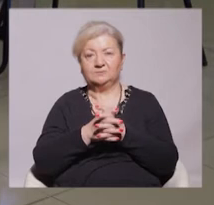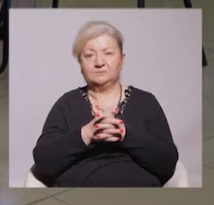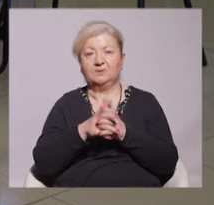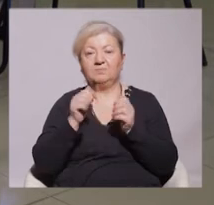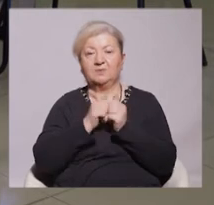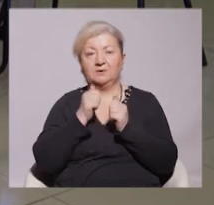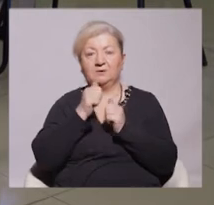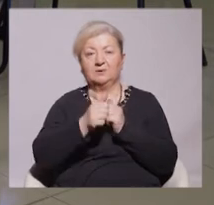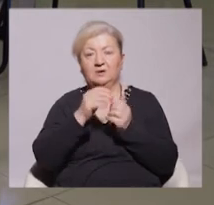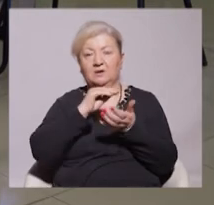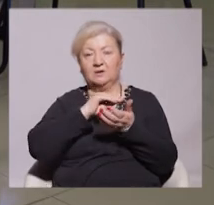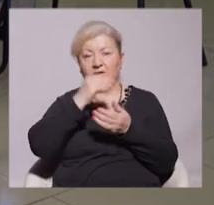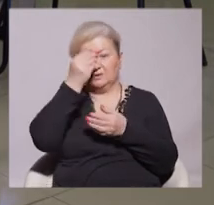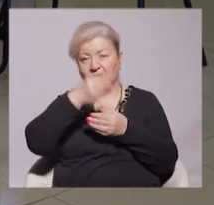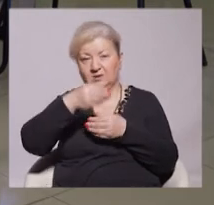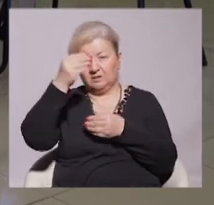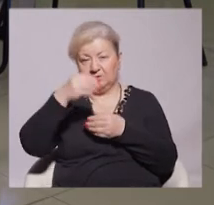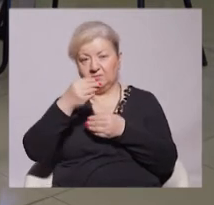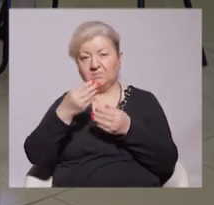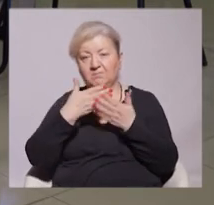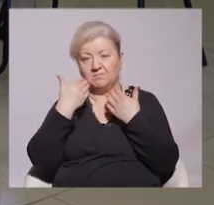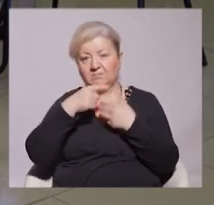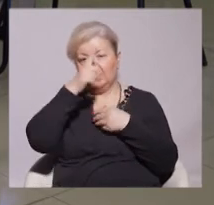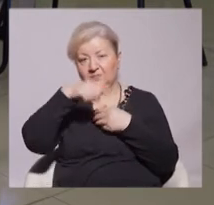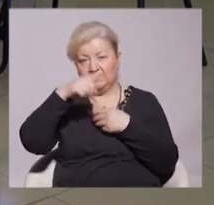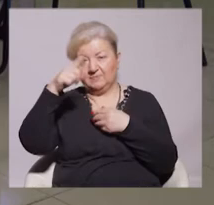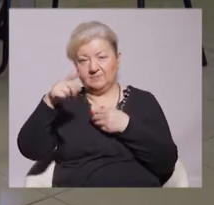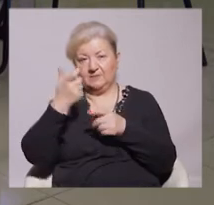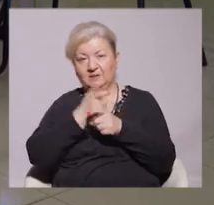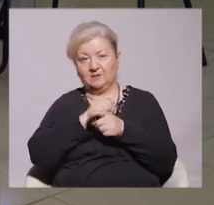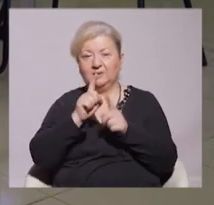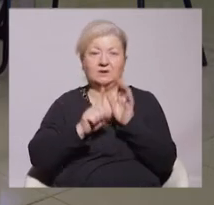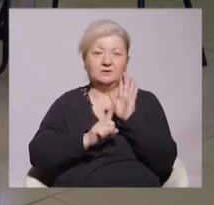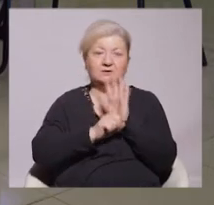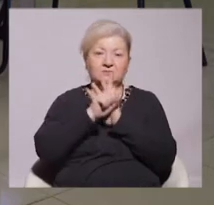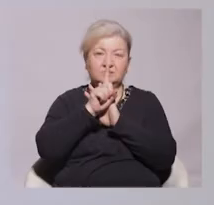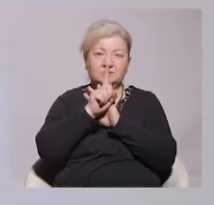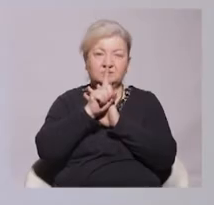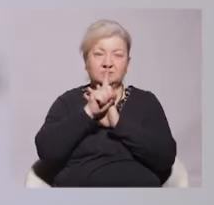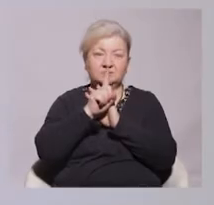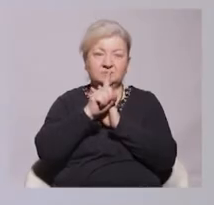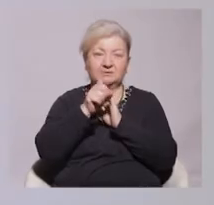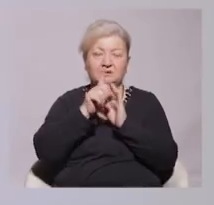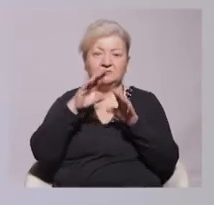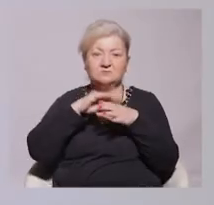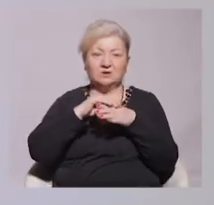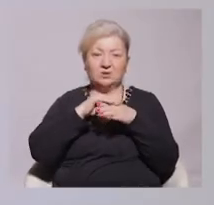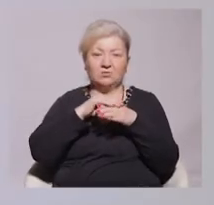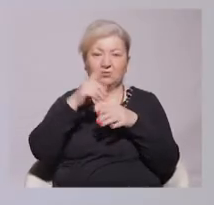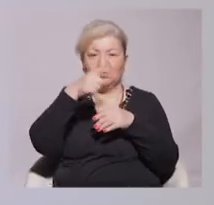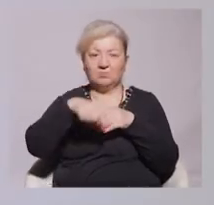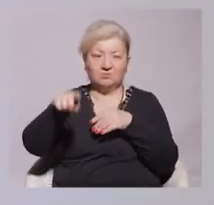პირველ რიგში დავხაზავ მარტივ დიაგრამას, ანუ რაღაცა საწყისის სიმაღლიდან მოდის სხეული და